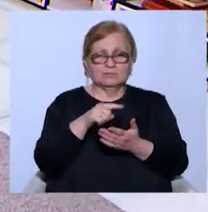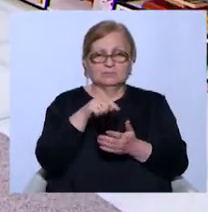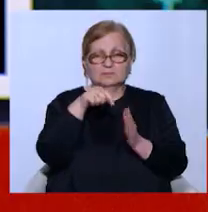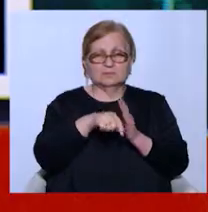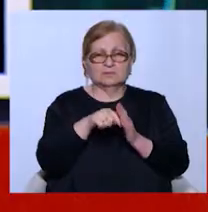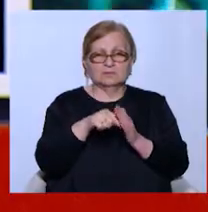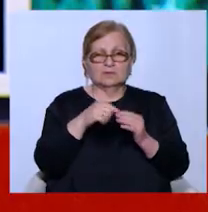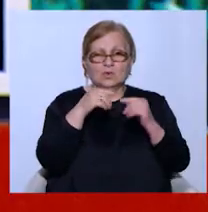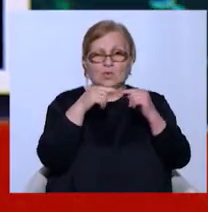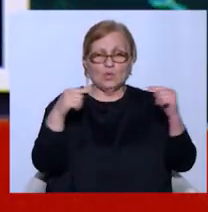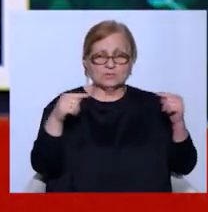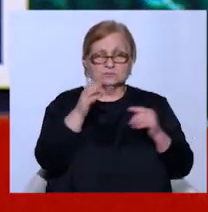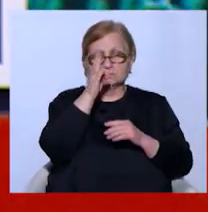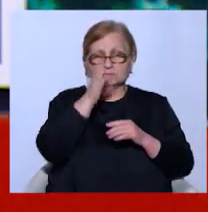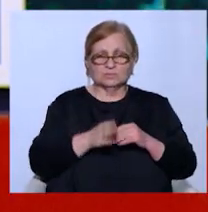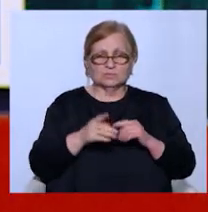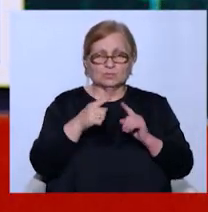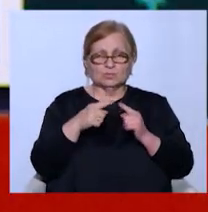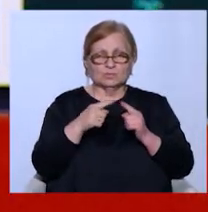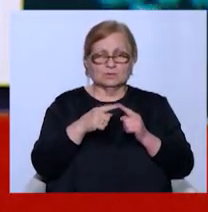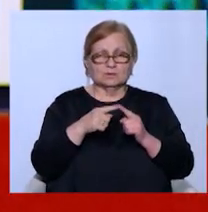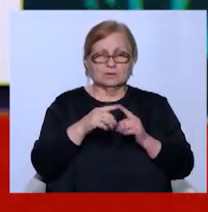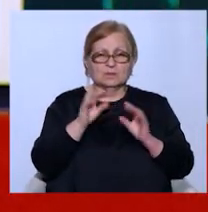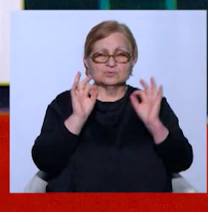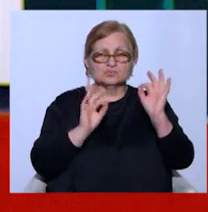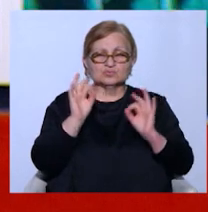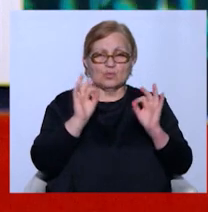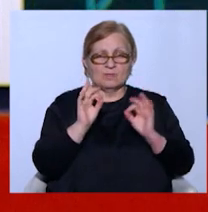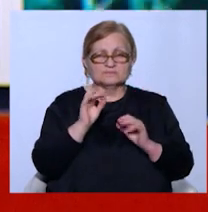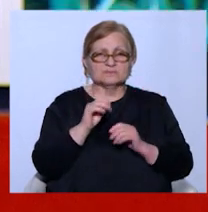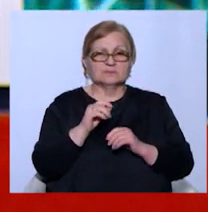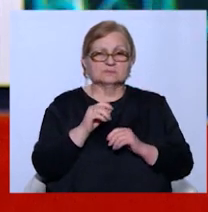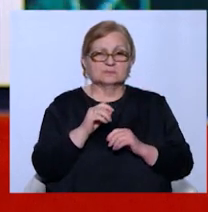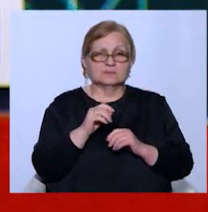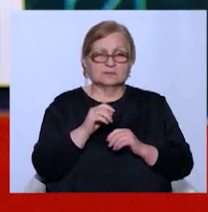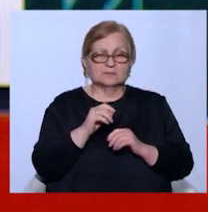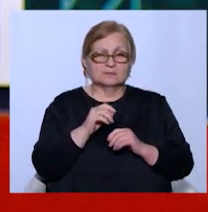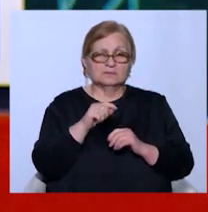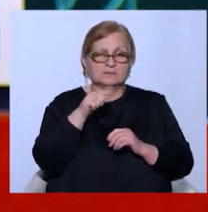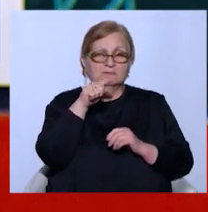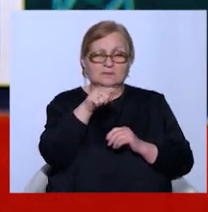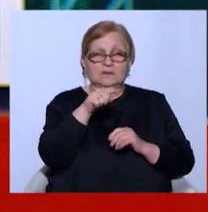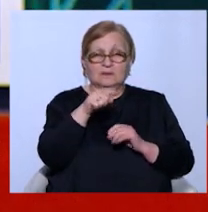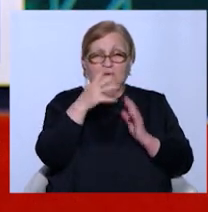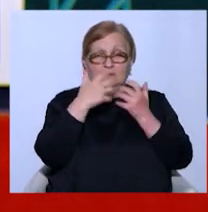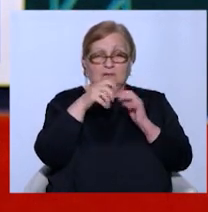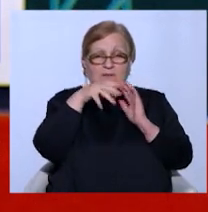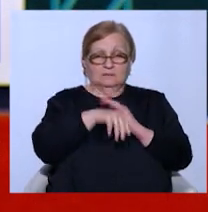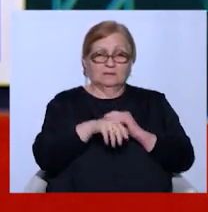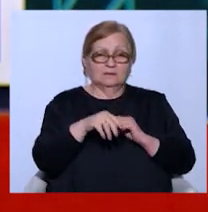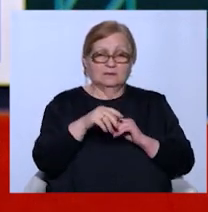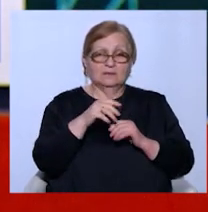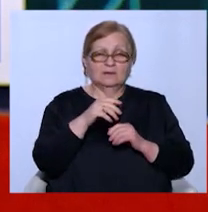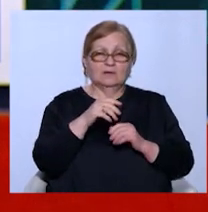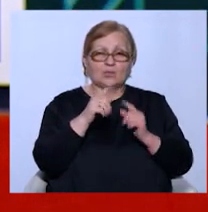და ჰორიზონტალურ და ვერტიკალურ კუთხეებს, ანუ თქვა ზომავს კუთხეებს, მოდი არ დაგაბნევთ ჯე. ანუ ამ მოწყობილობის მეშვეობით